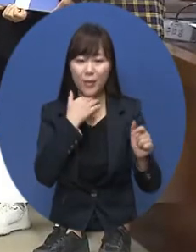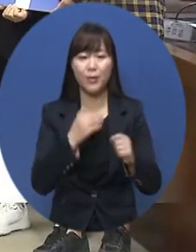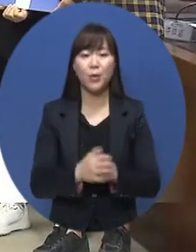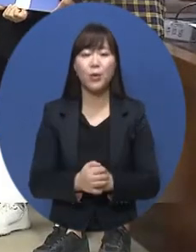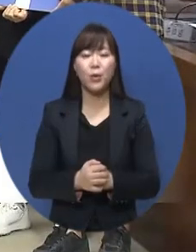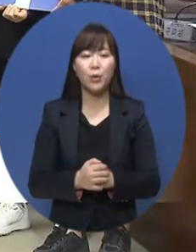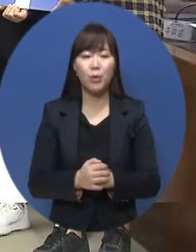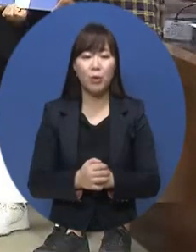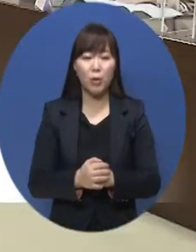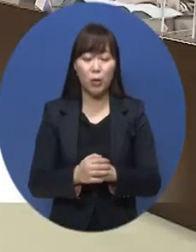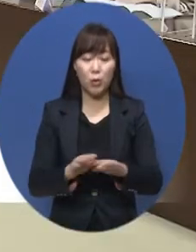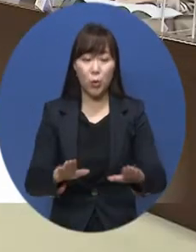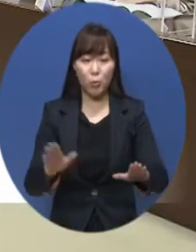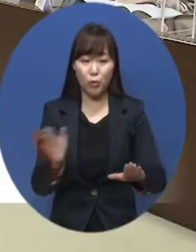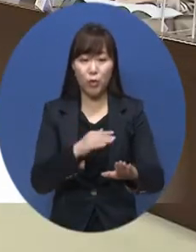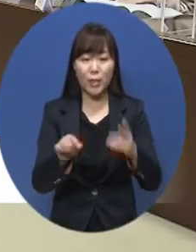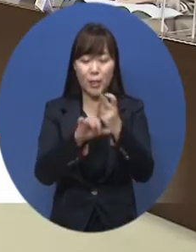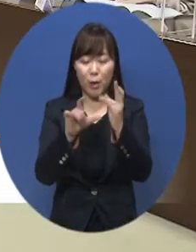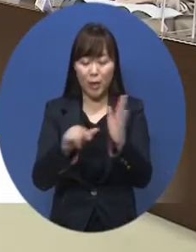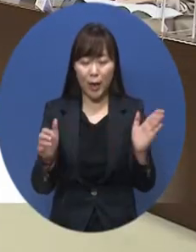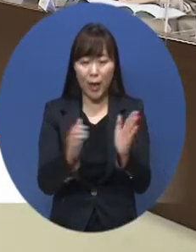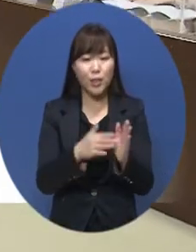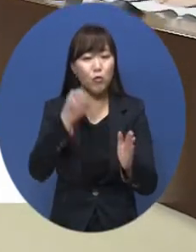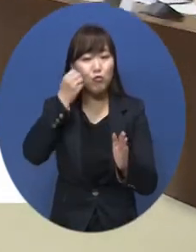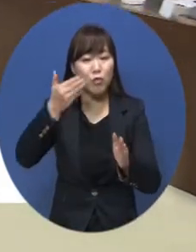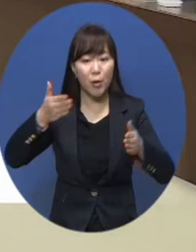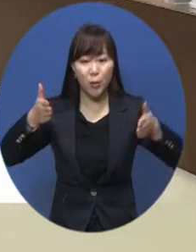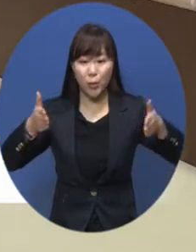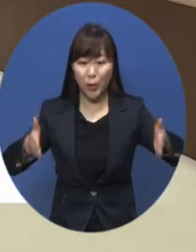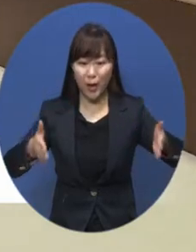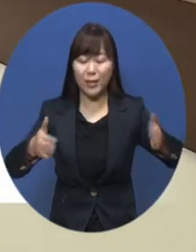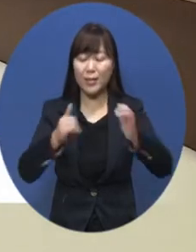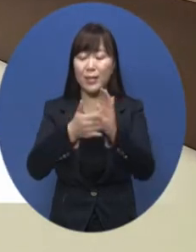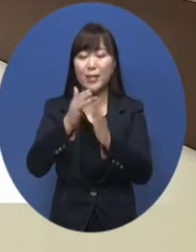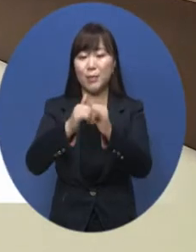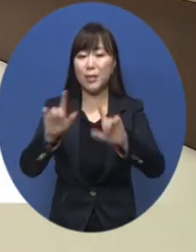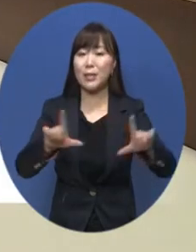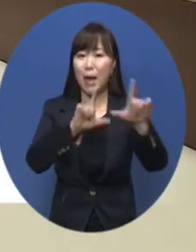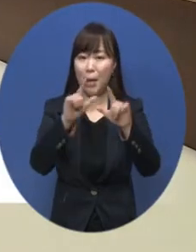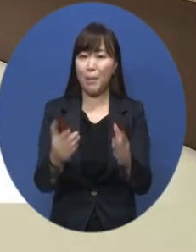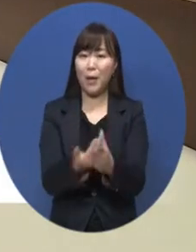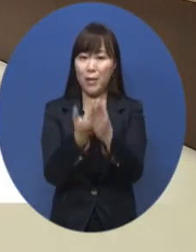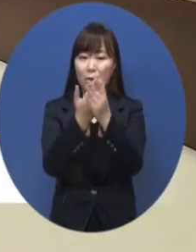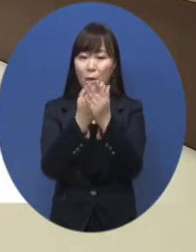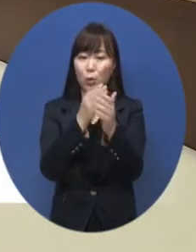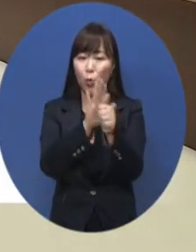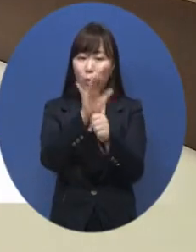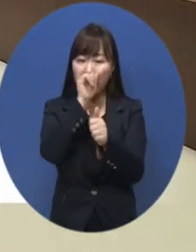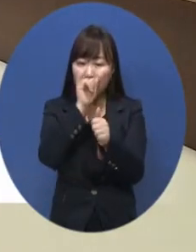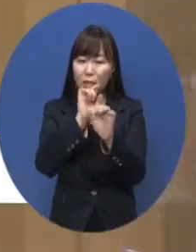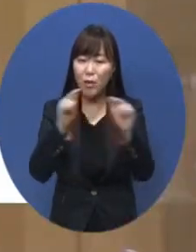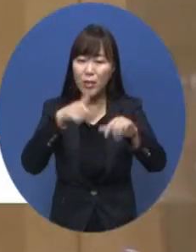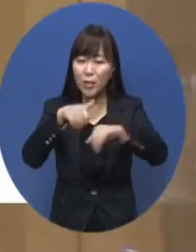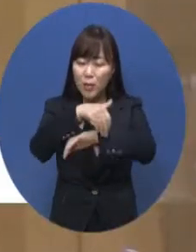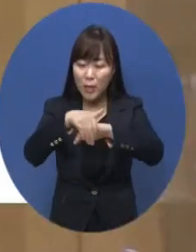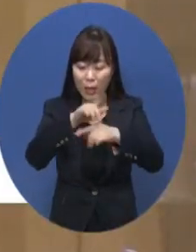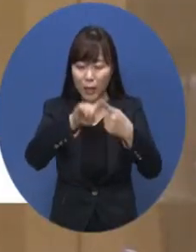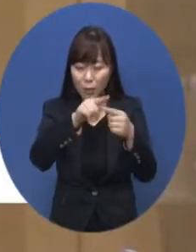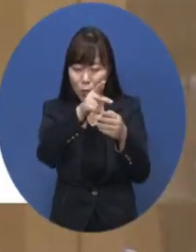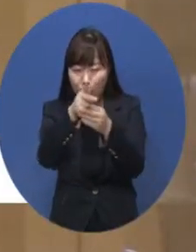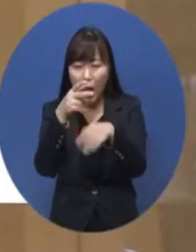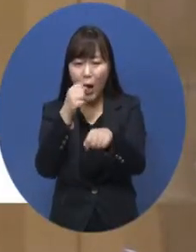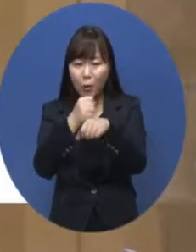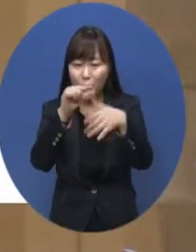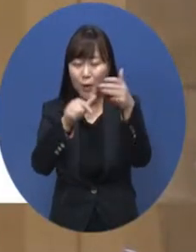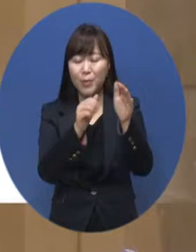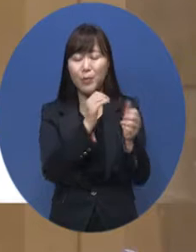있으며 이달부터 12월까지 9개월간 시민 삶의 질 향상에 도움이 되는 다양한 인구 정책을 취재하고